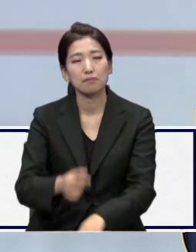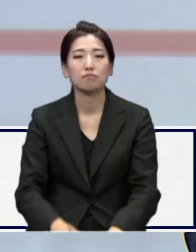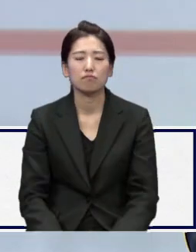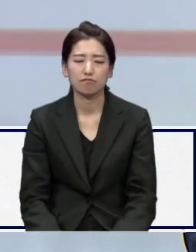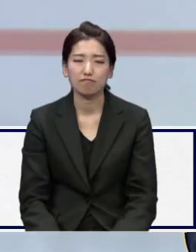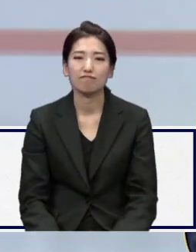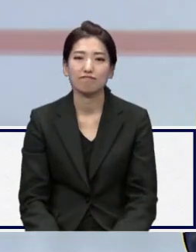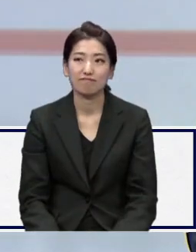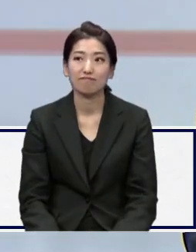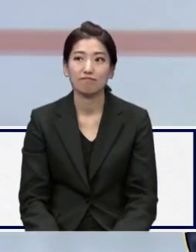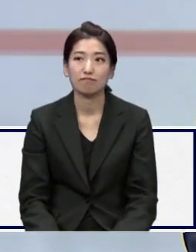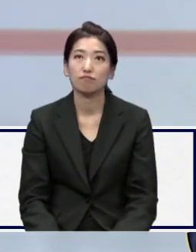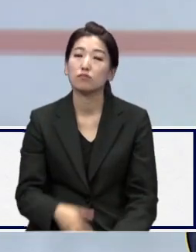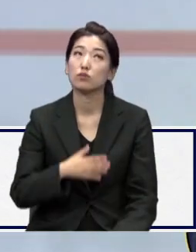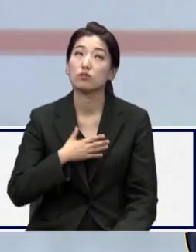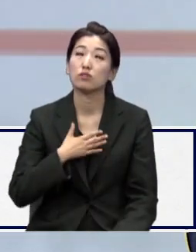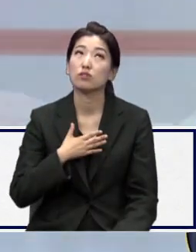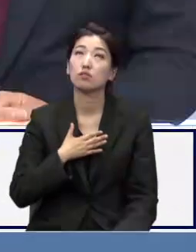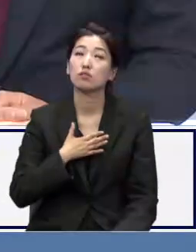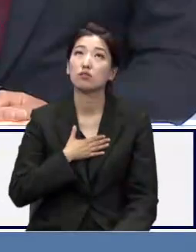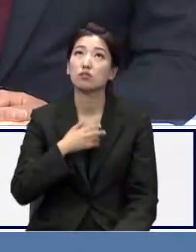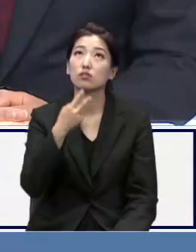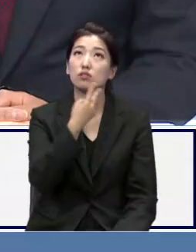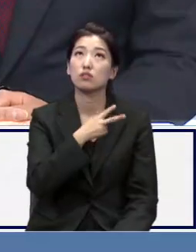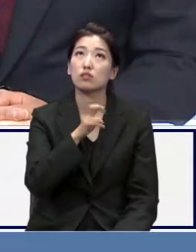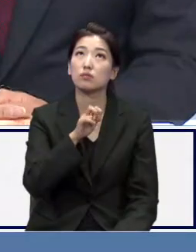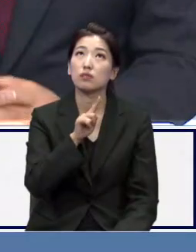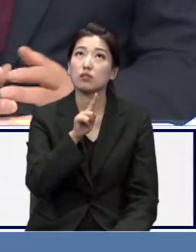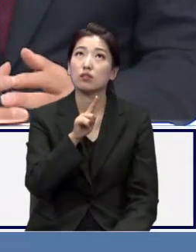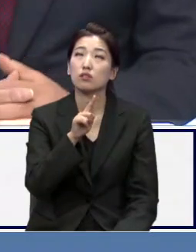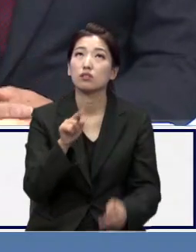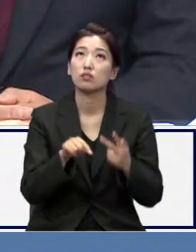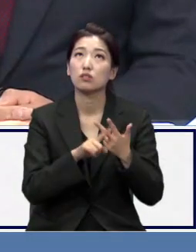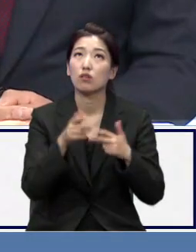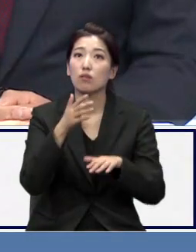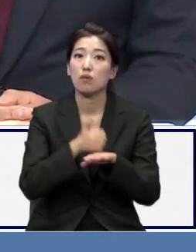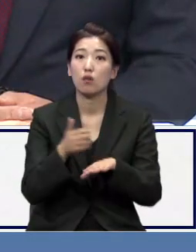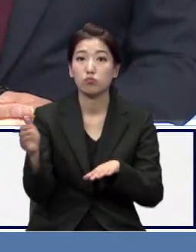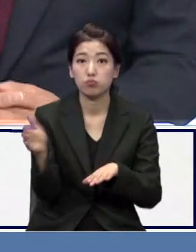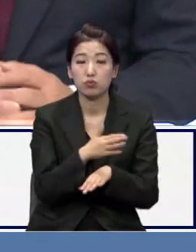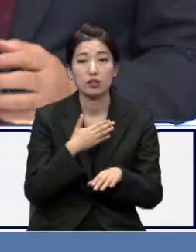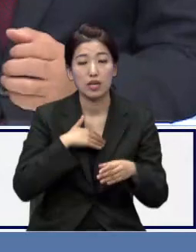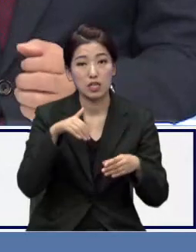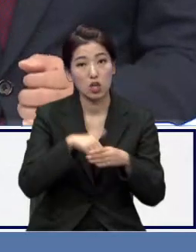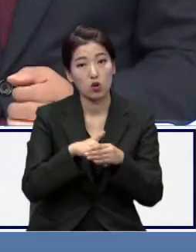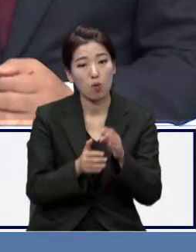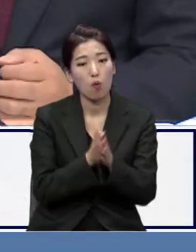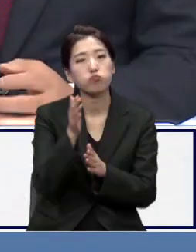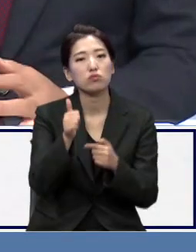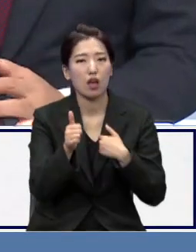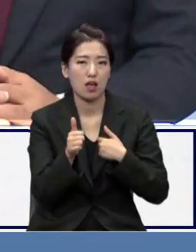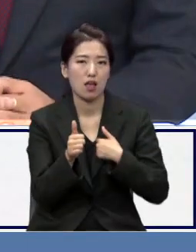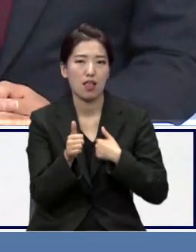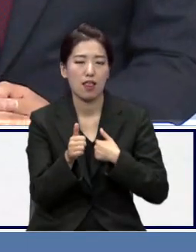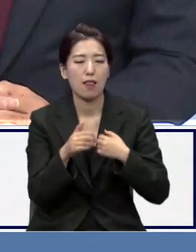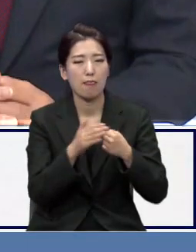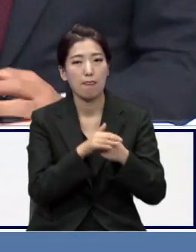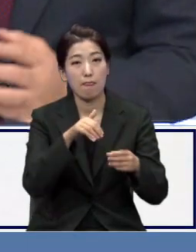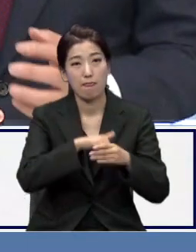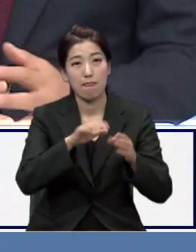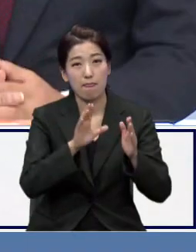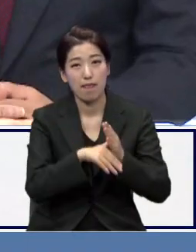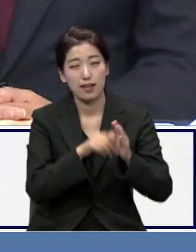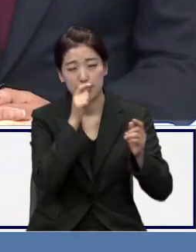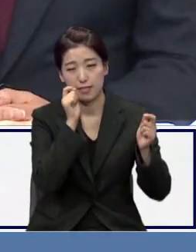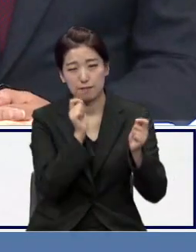대통령과 2021년 7월 말부터 경선 초기부터 해 대구 선대본부장으로 대통령과 어 선거 과정에서 굉장히 많이